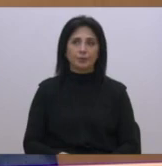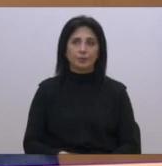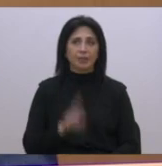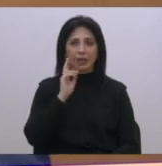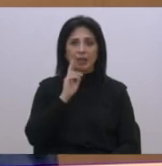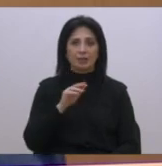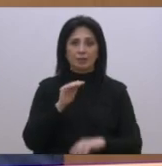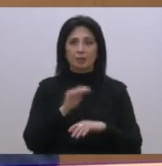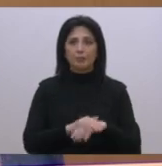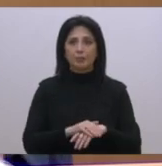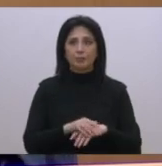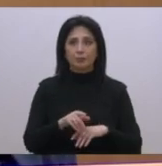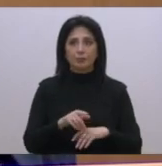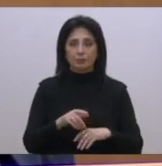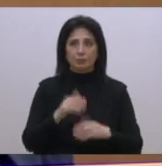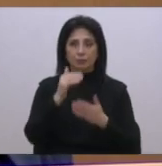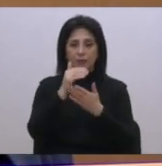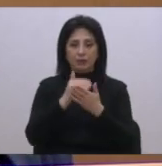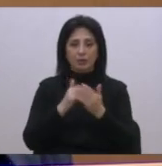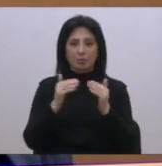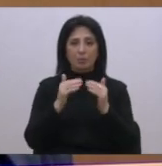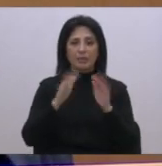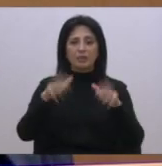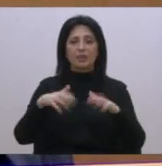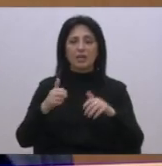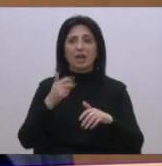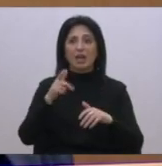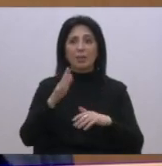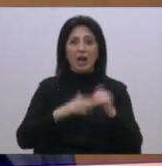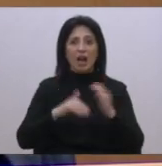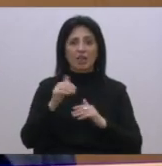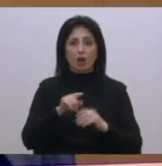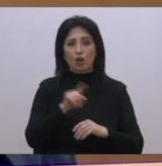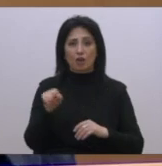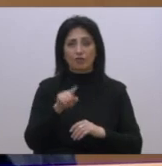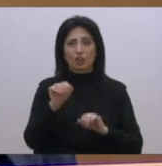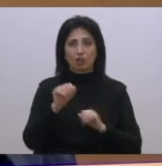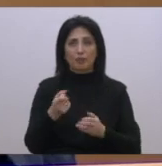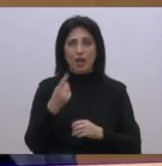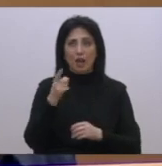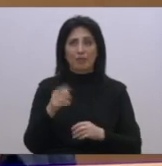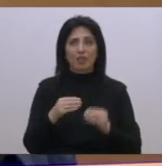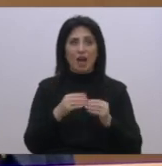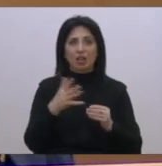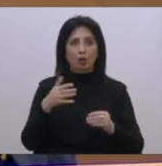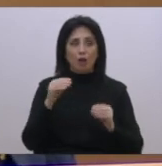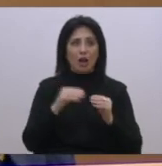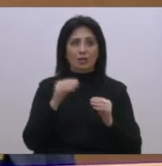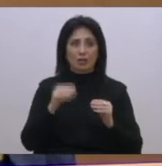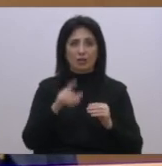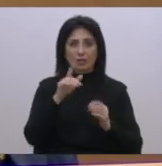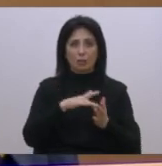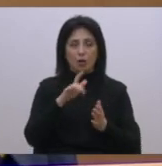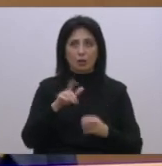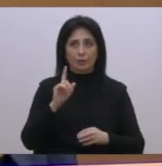არიციან და ფაქტობრივად აი ჩამოსართული ბინების რაოდენობა რო გიწერიათ იმ კატეგორიებში შეიძლება აღმოჩნდეს ათეულ ათასობით ჩვენი